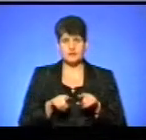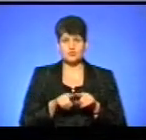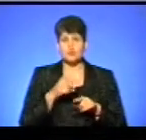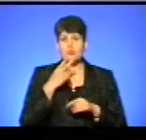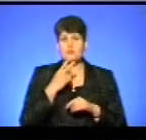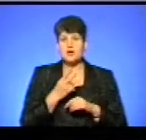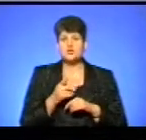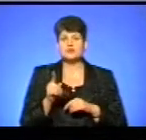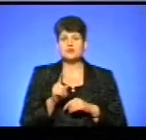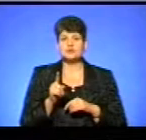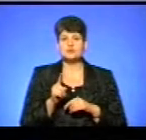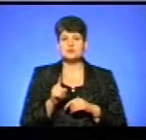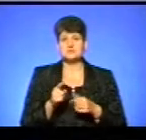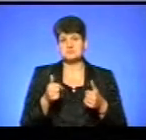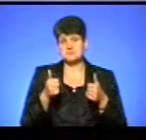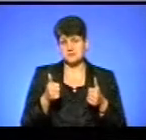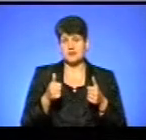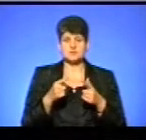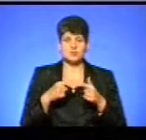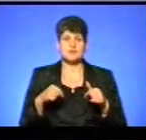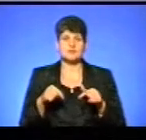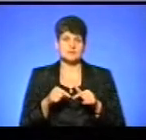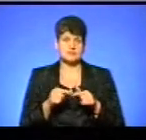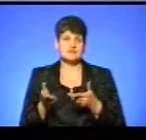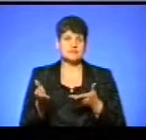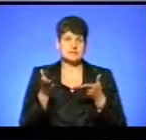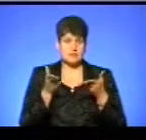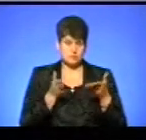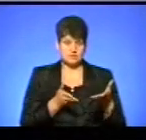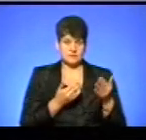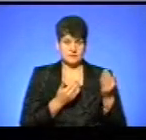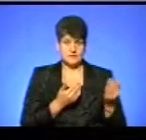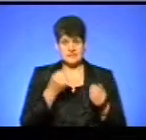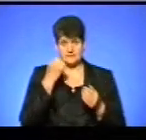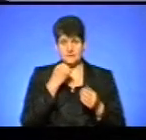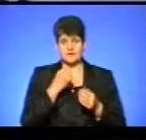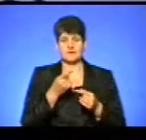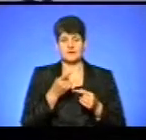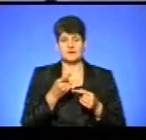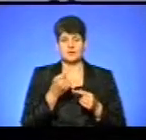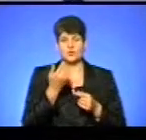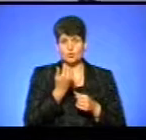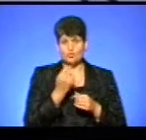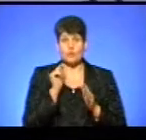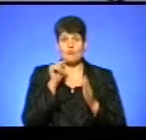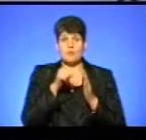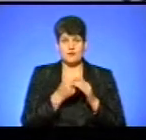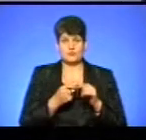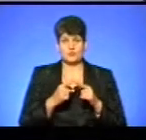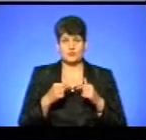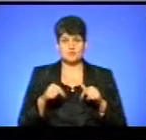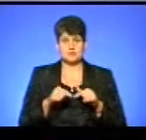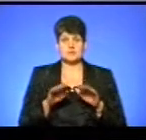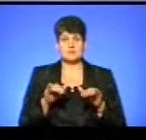побачили, що це класна організація. І він також їх запросив, і вони, по суті, завдяки йому також потрапили в цю організацію. Потім вже в